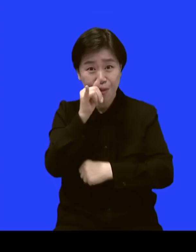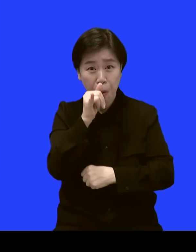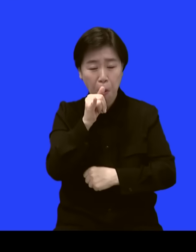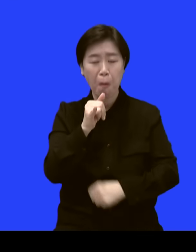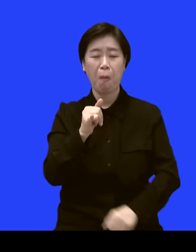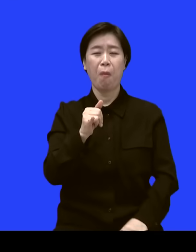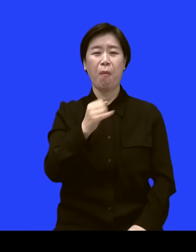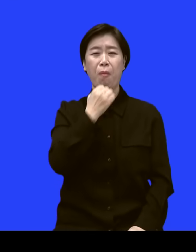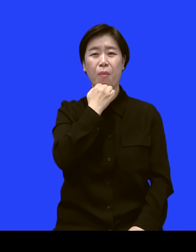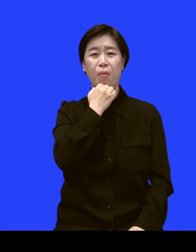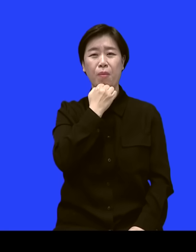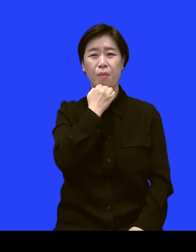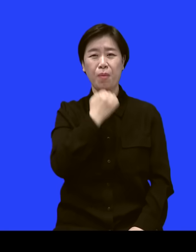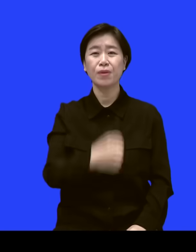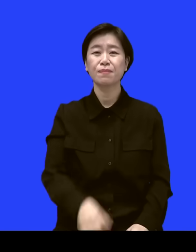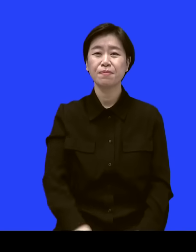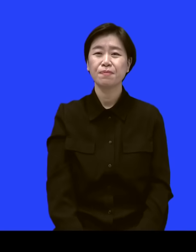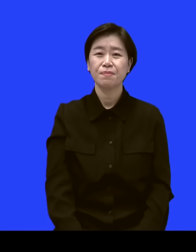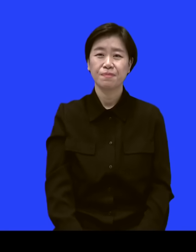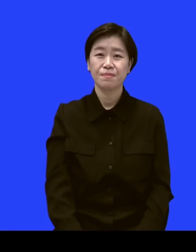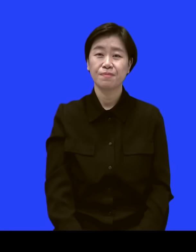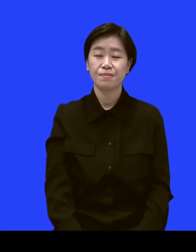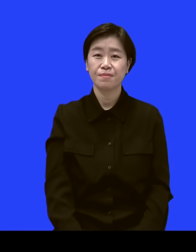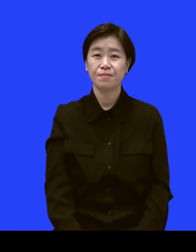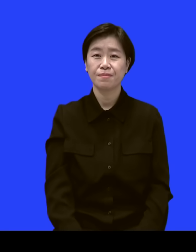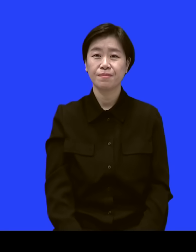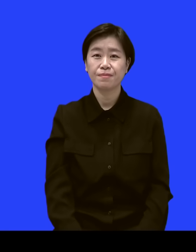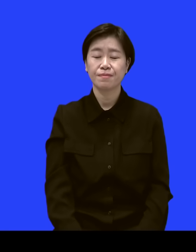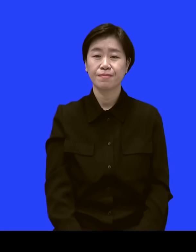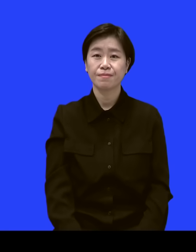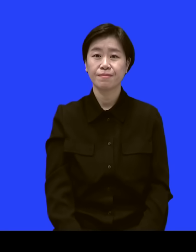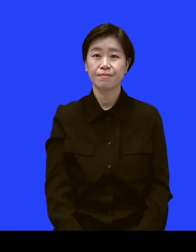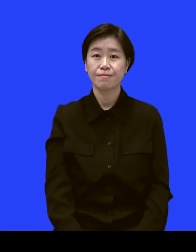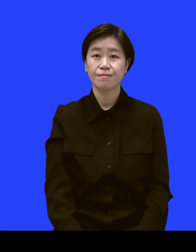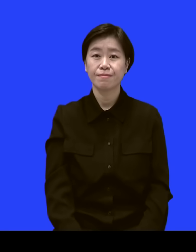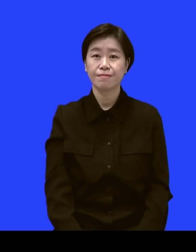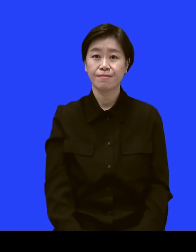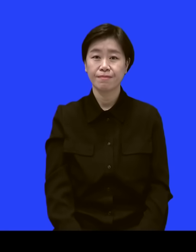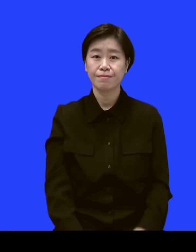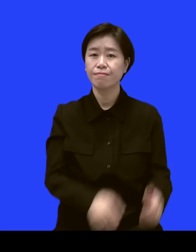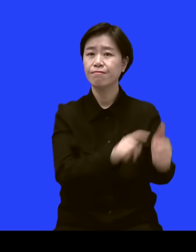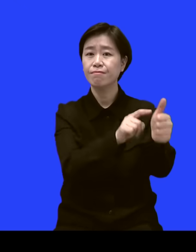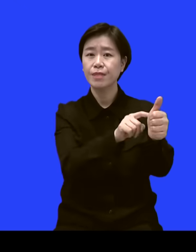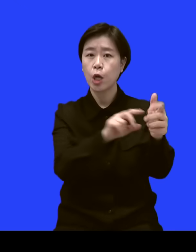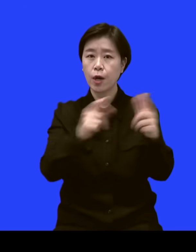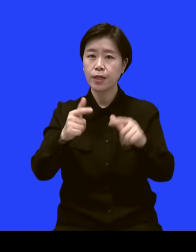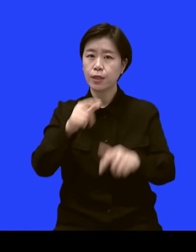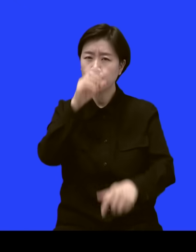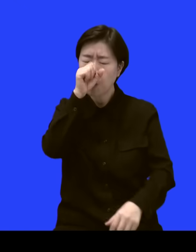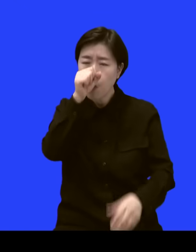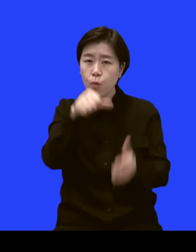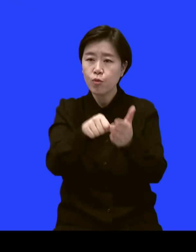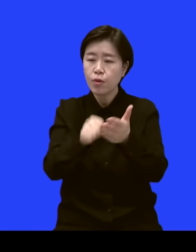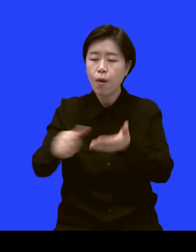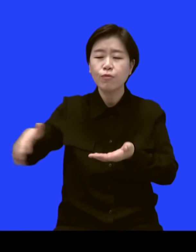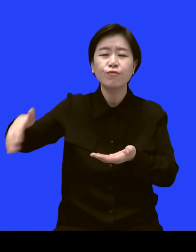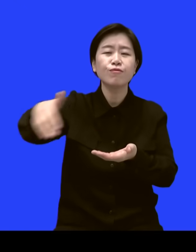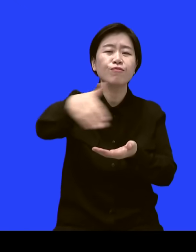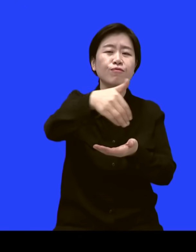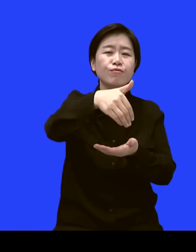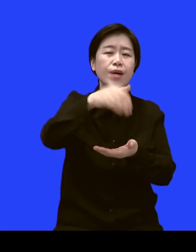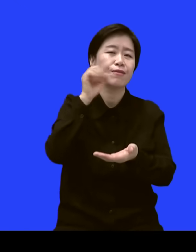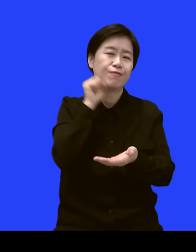지휘자 온도 어떻게 되나? 펄펄 끓습니다. 그래요? 할 수도 있죠. 아니 그러니까 그런 수집광이신 거예요. 물건